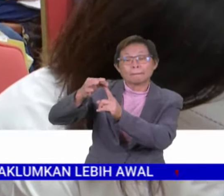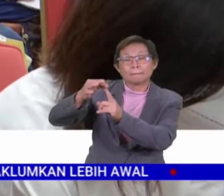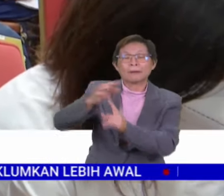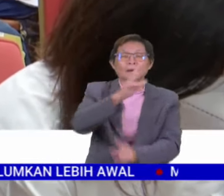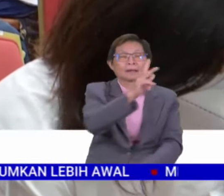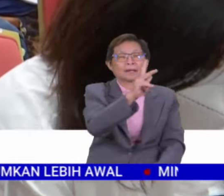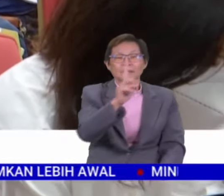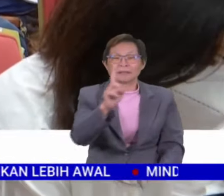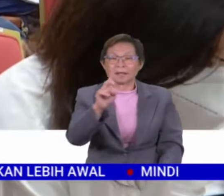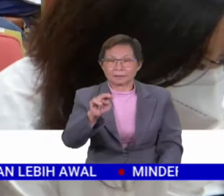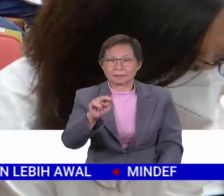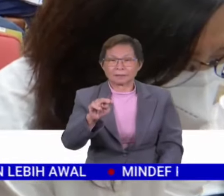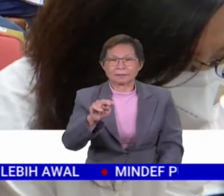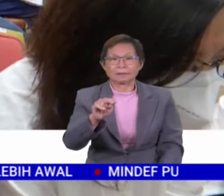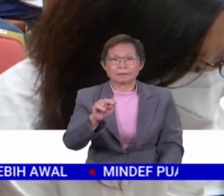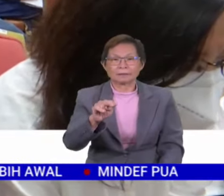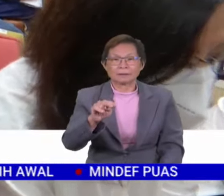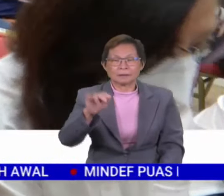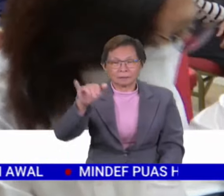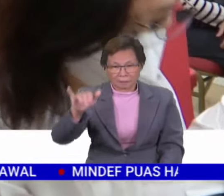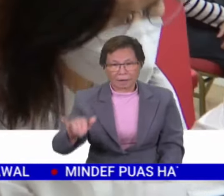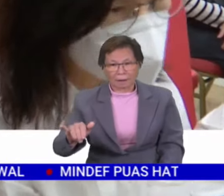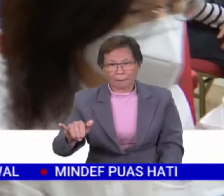Kementerian Dalam Negeri yang